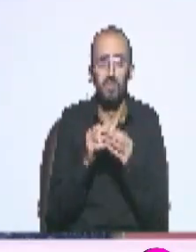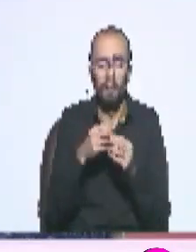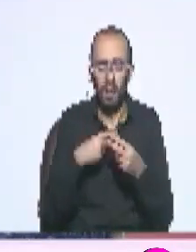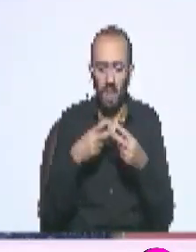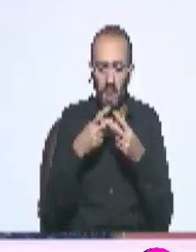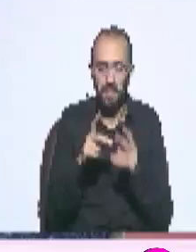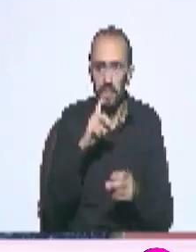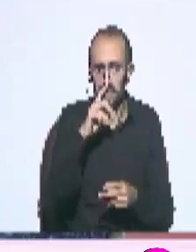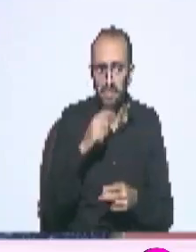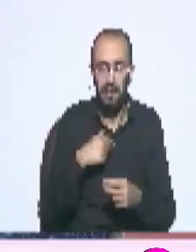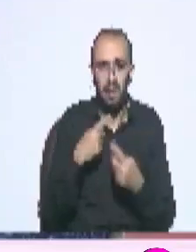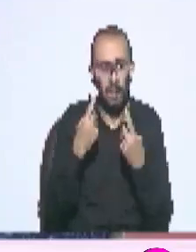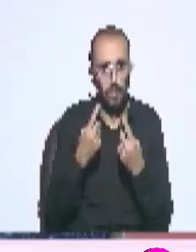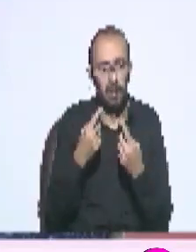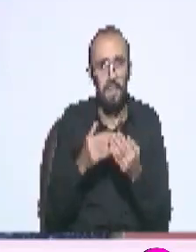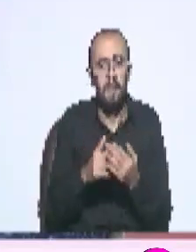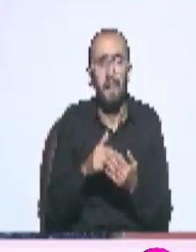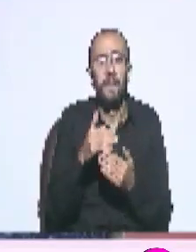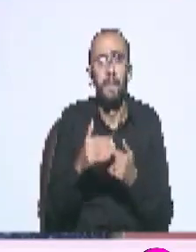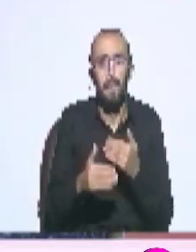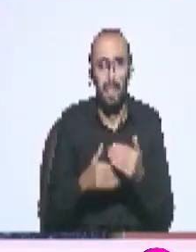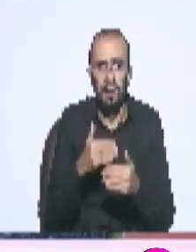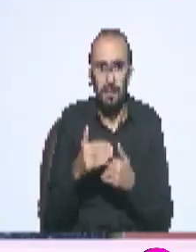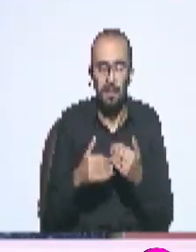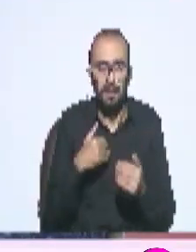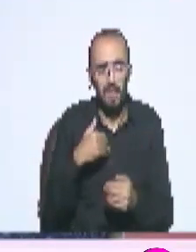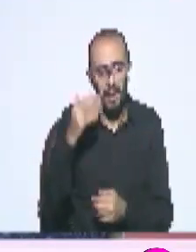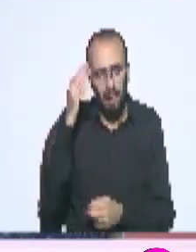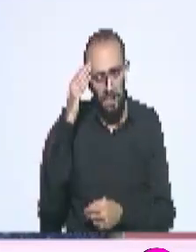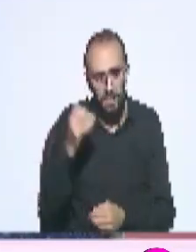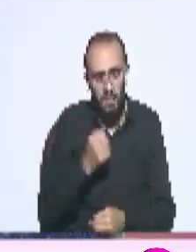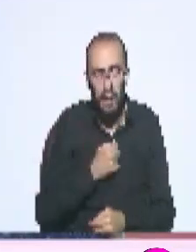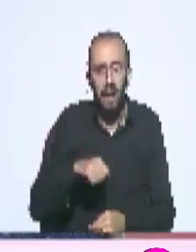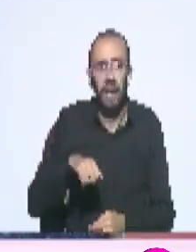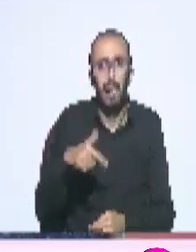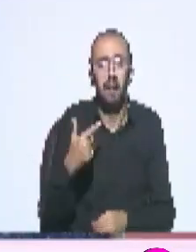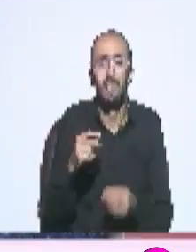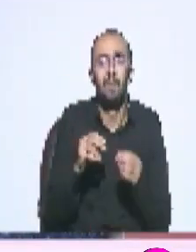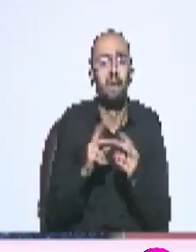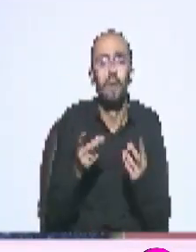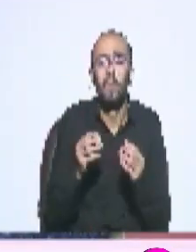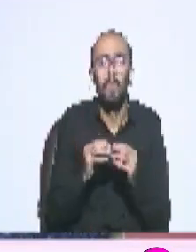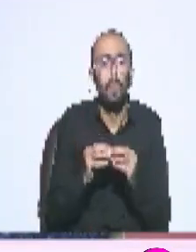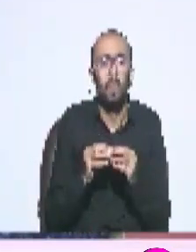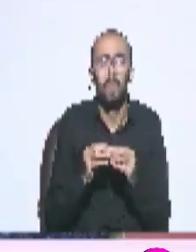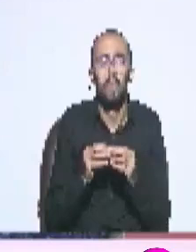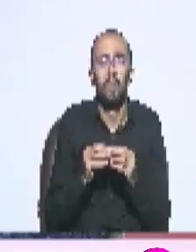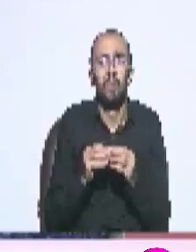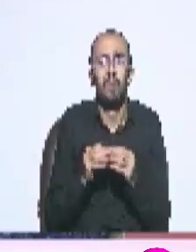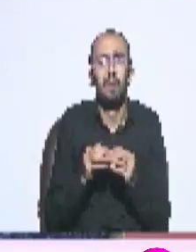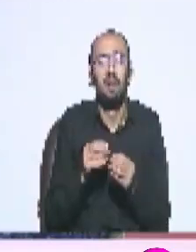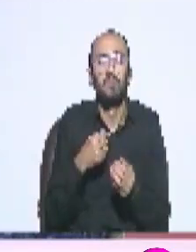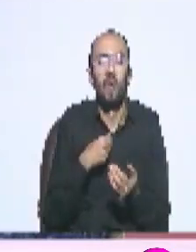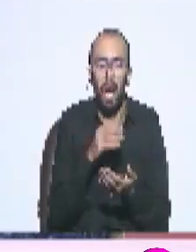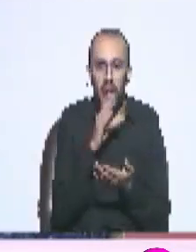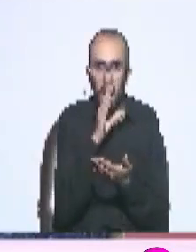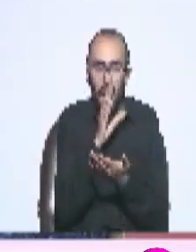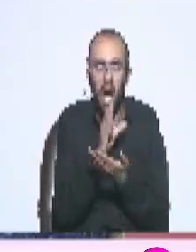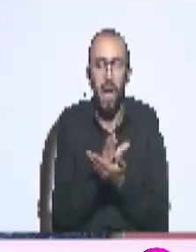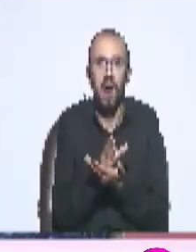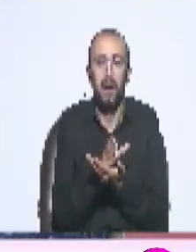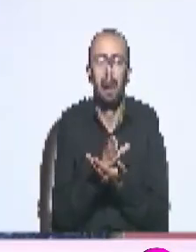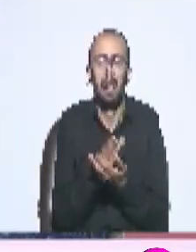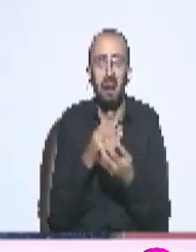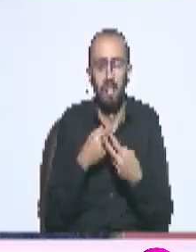ذاتي الاول وبعد كده بنوصل لتقدير الذات الفرق ما بين الاثنين كلمه واحده بس اسمها الاستحقاق